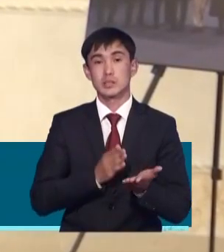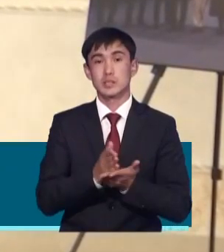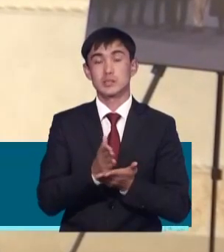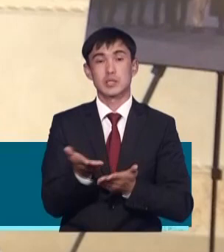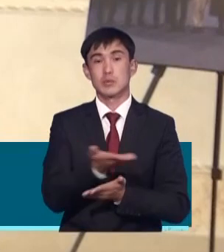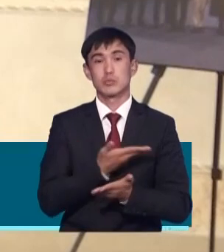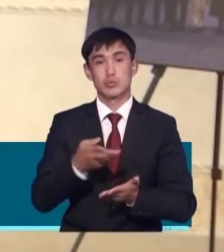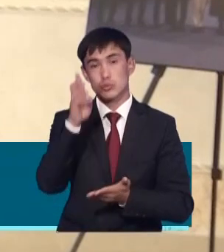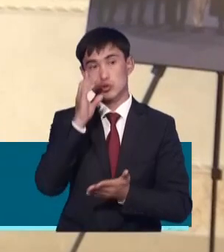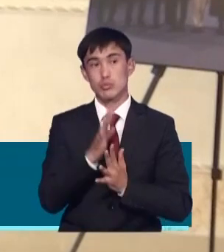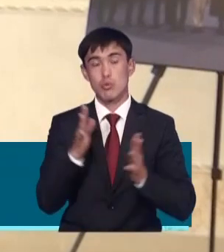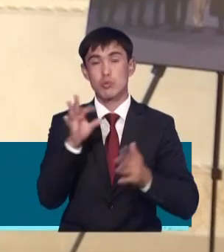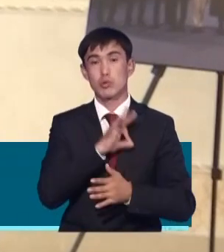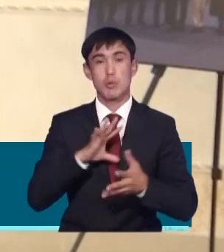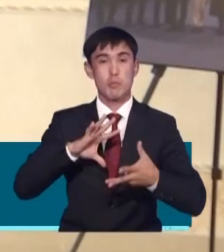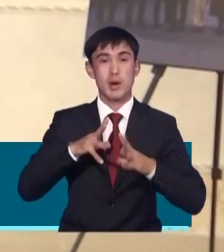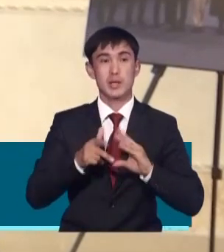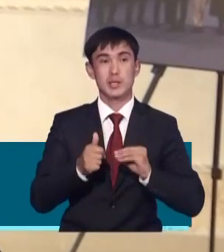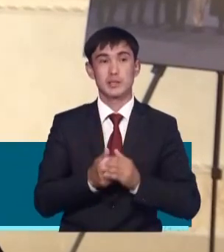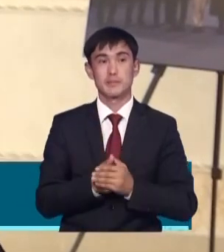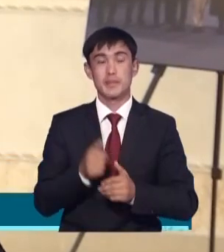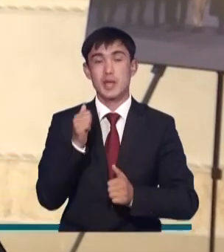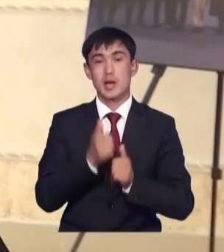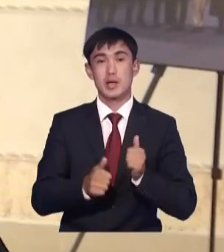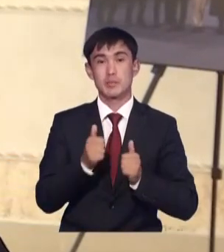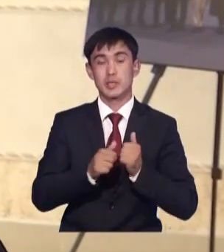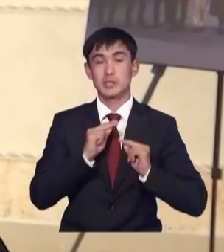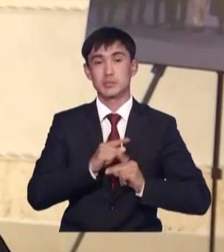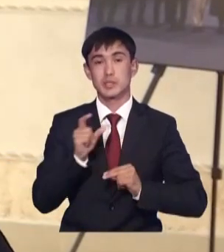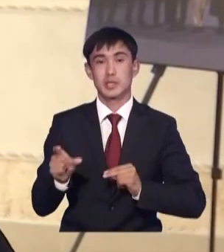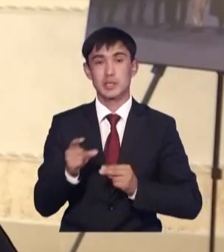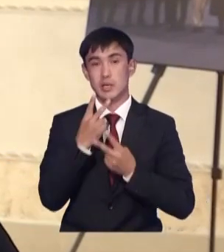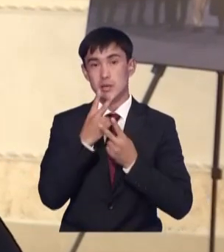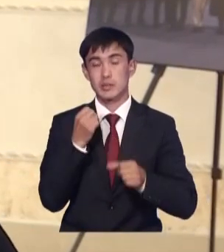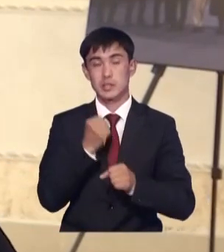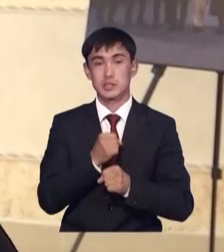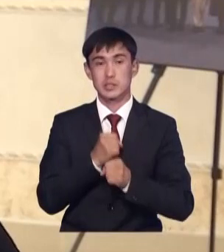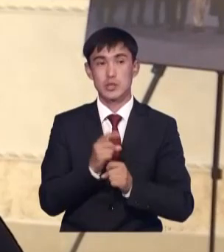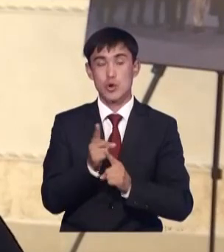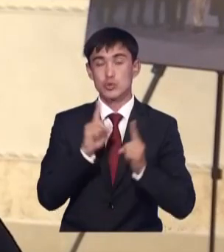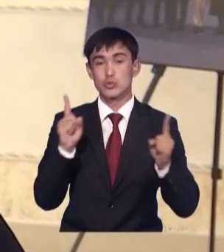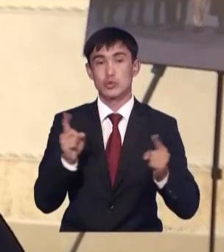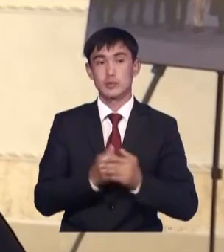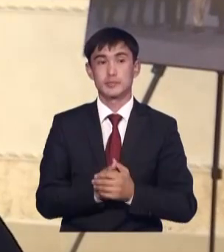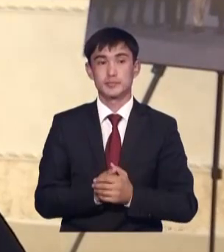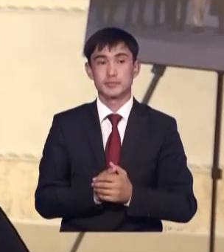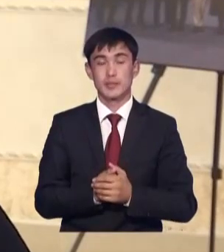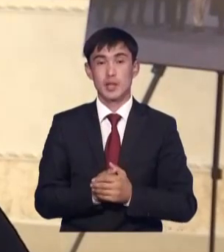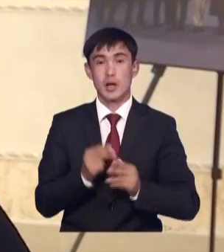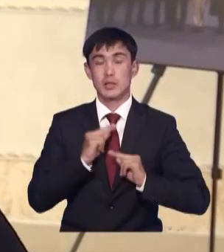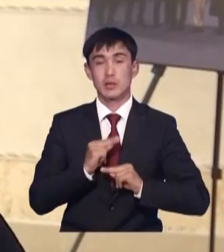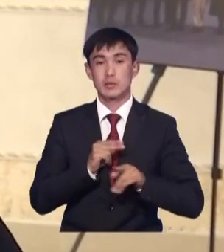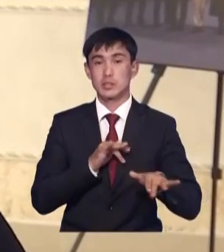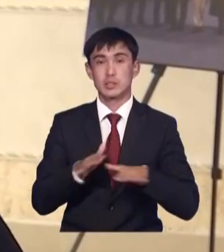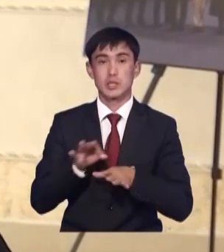бюджетіміздің молығы, осының барлығындегі әрбір қызметкердің атқарып жатқан ісі зор. Сол атқарып жатқан